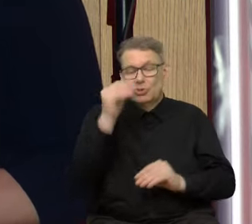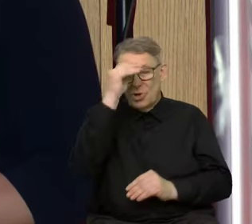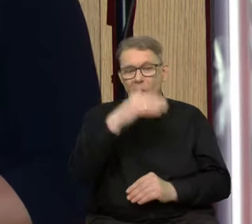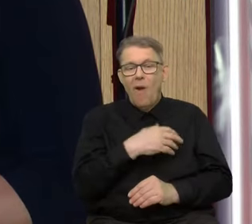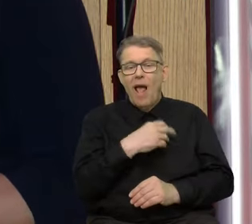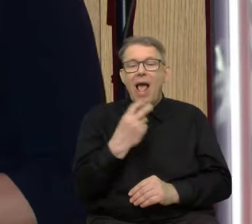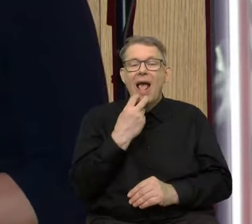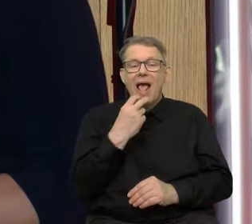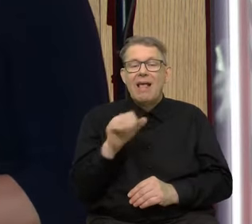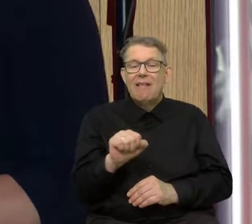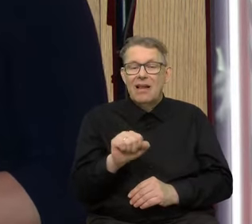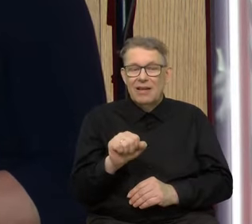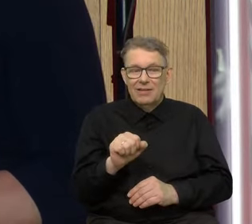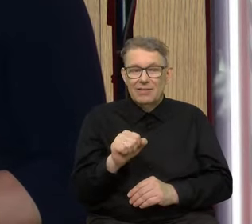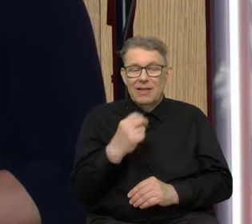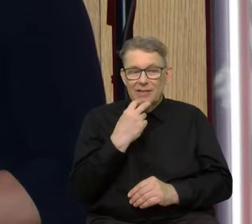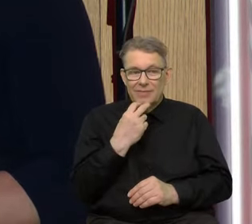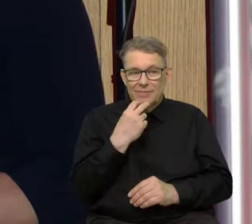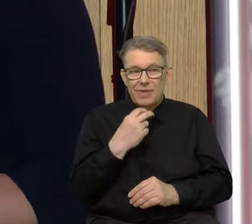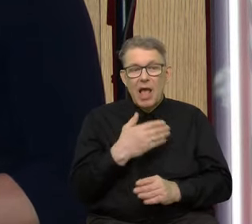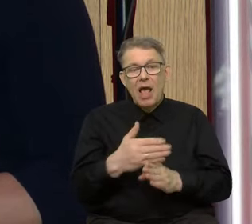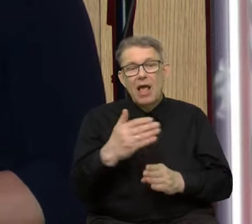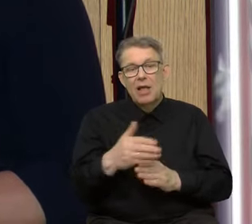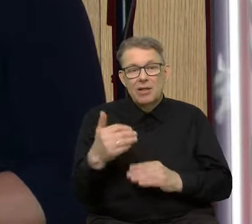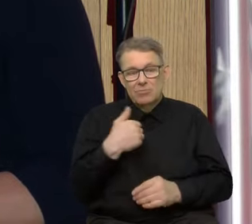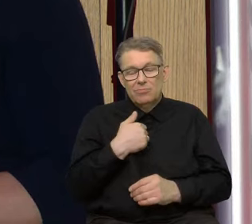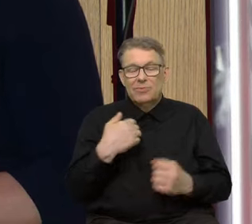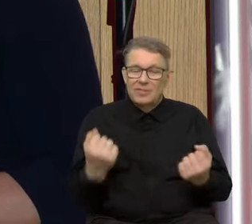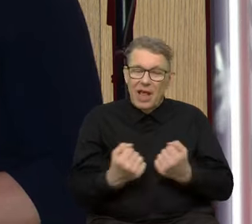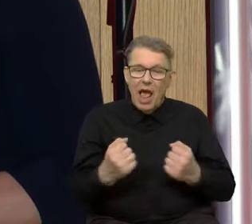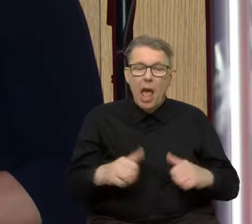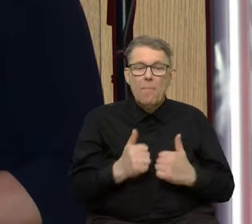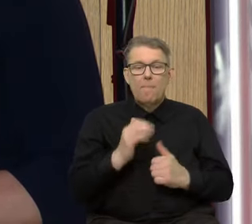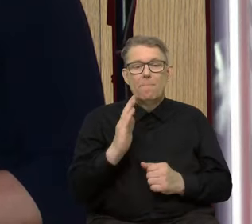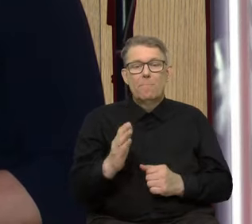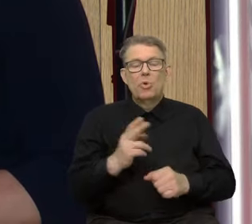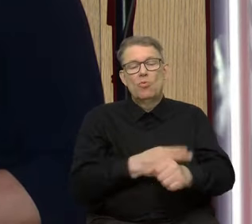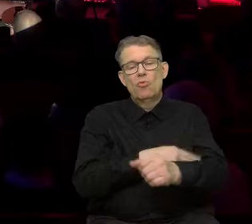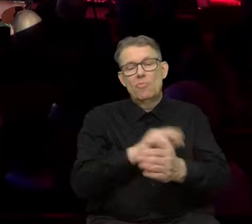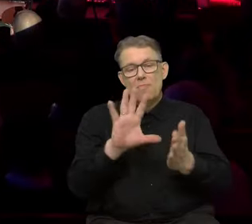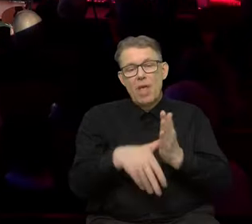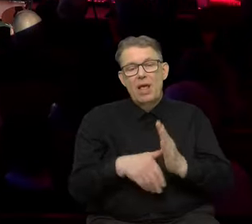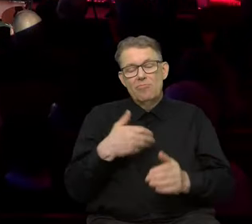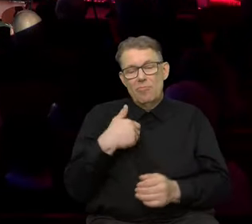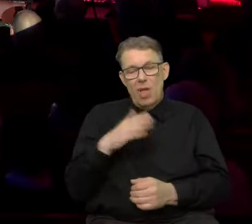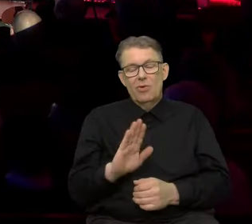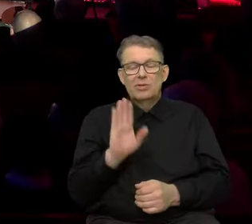byłam nim, przynajmniej starałam się być w Urzędzie Miasta w Białymstoku.